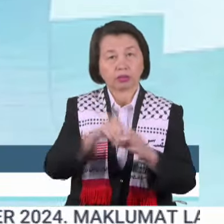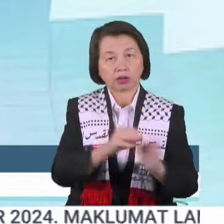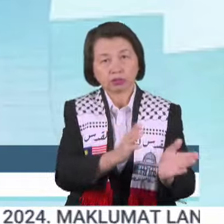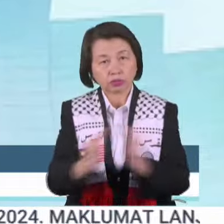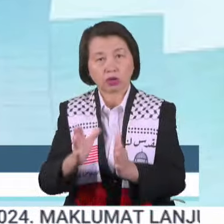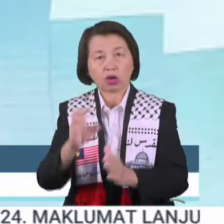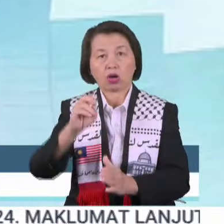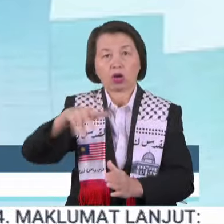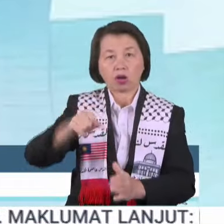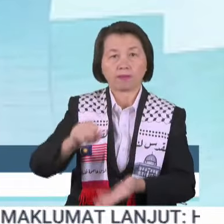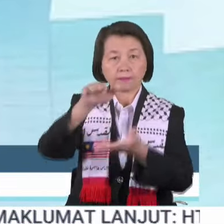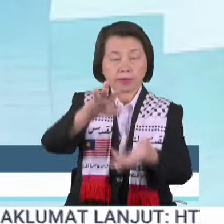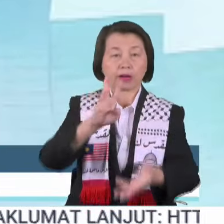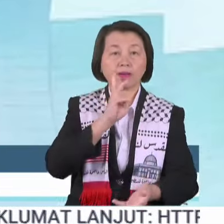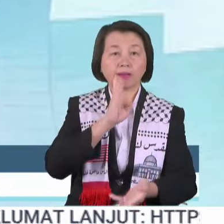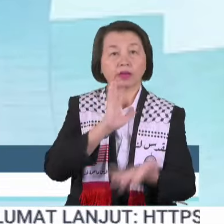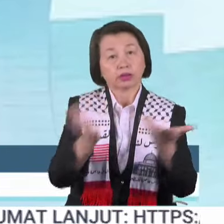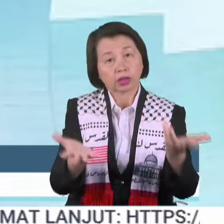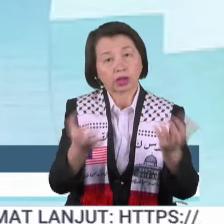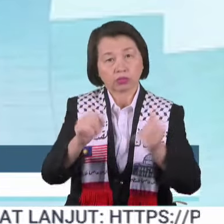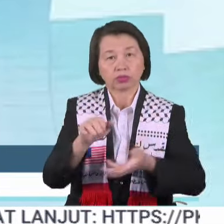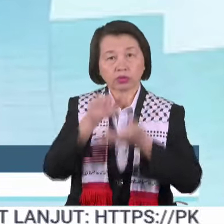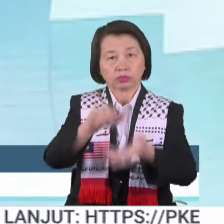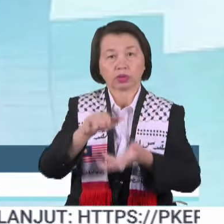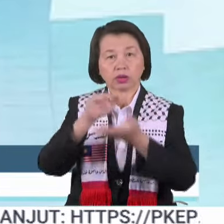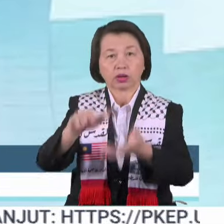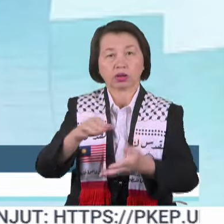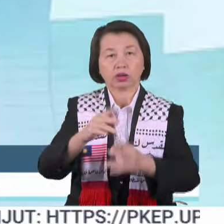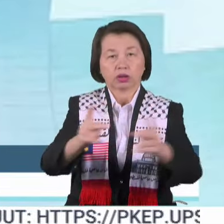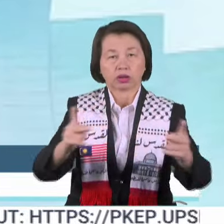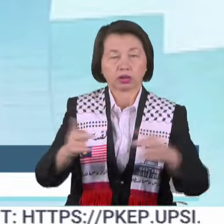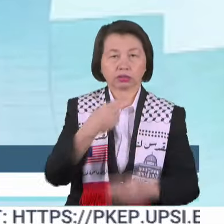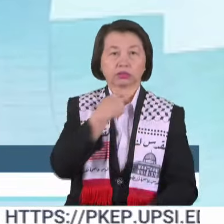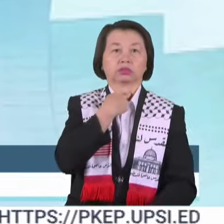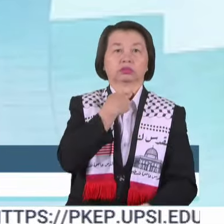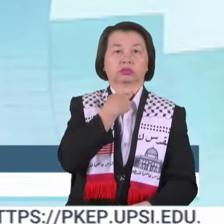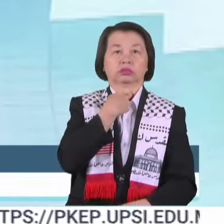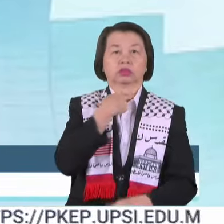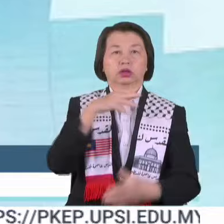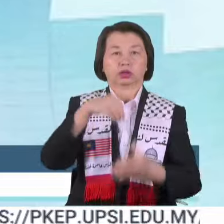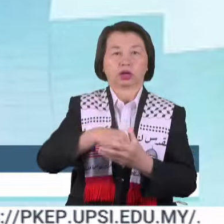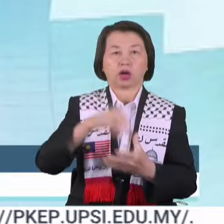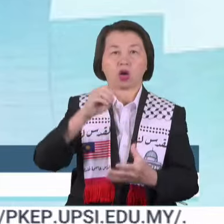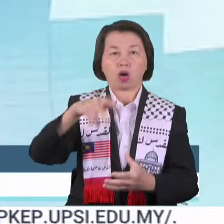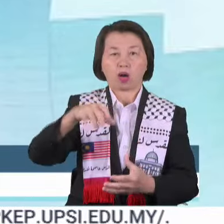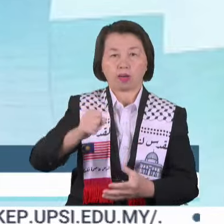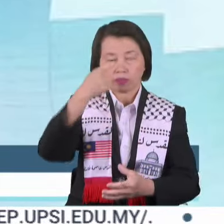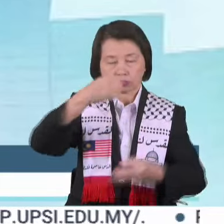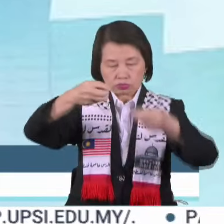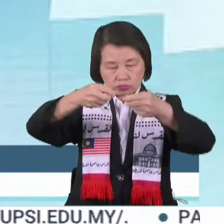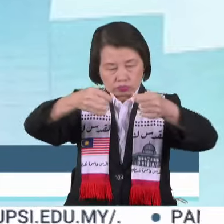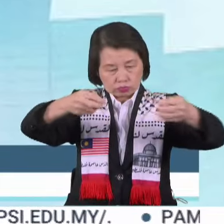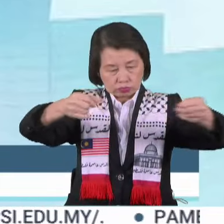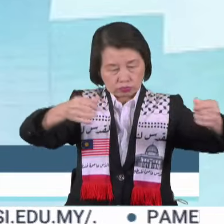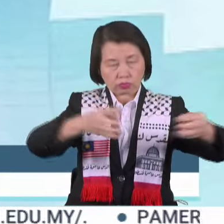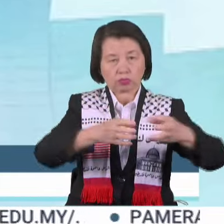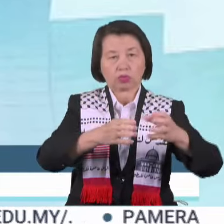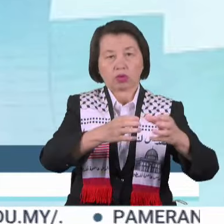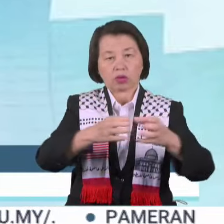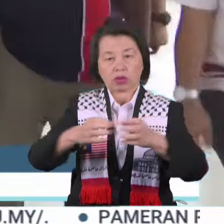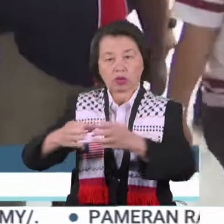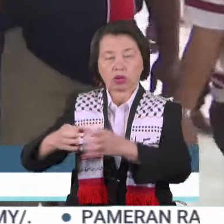semula operasi bekalan air supaya dapat dibekalkan kepada kawasan terjejas dan operasi pembenihan awan